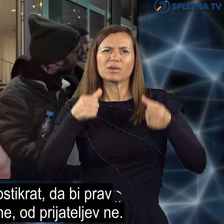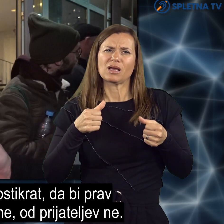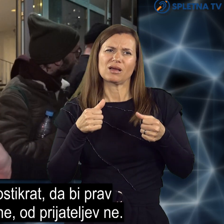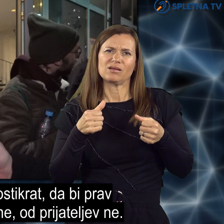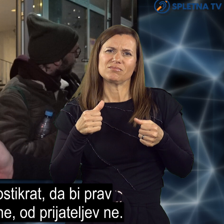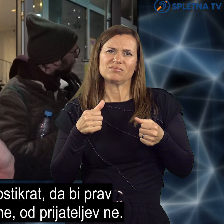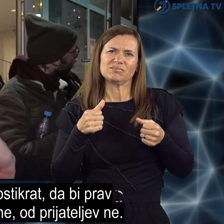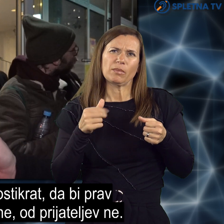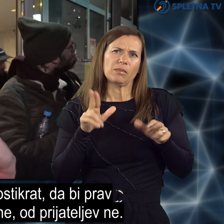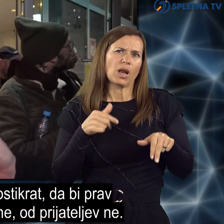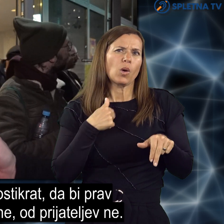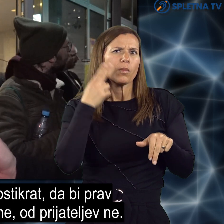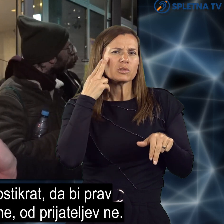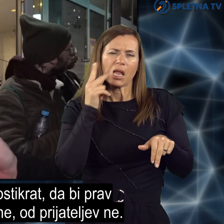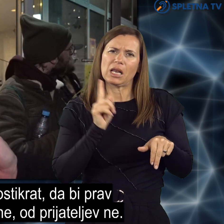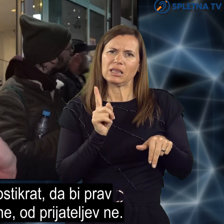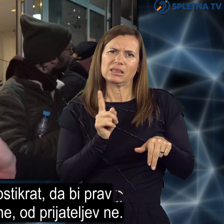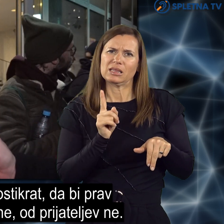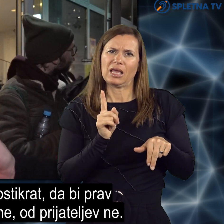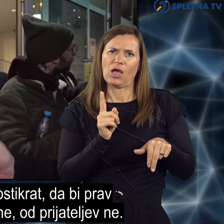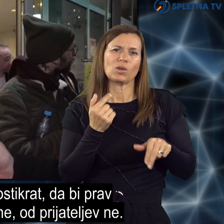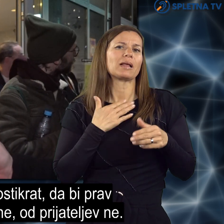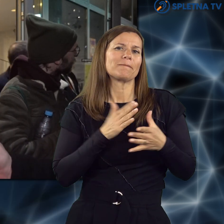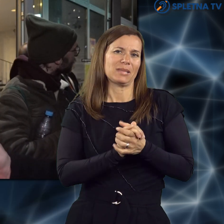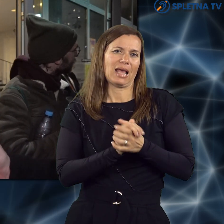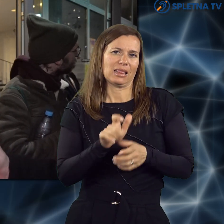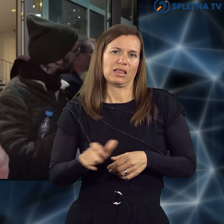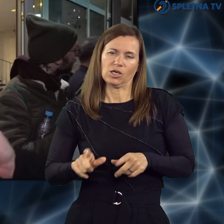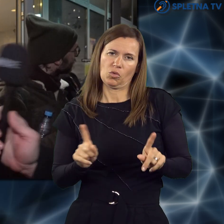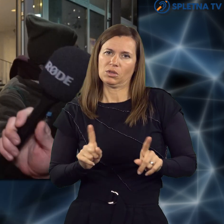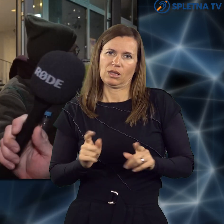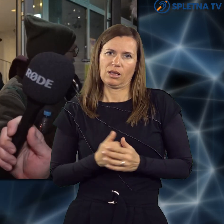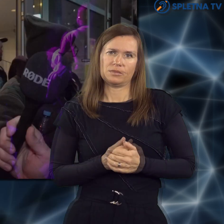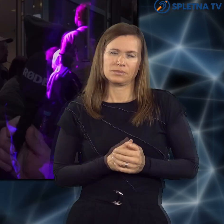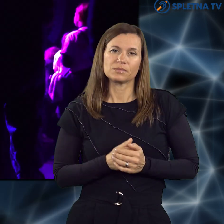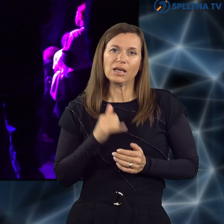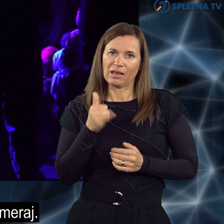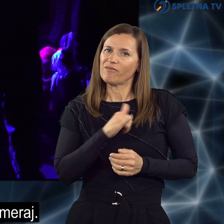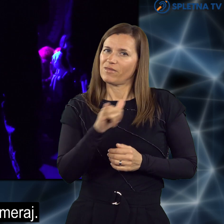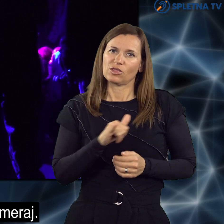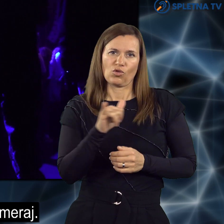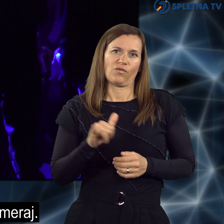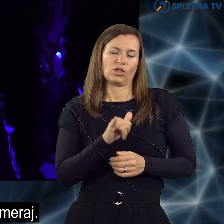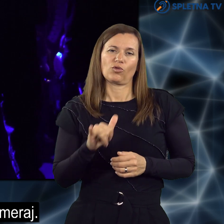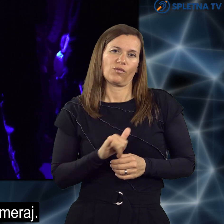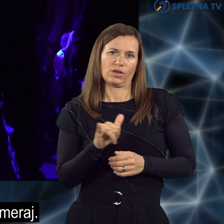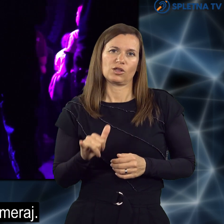prav poznam, ne, od prijateljev ne. Ja, zmeraj.